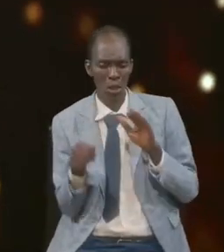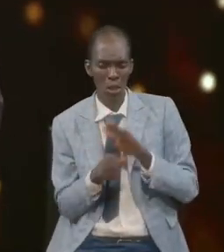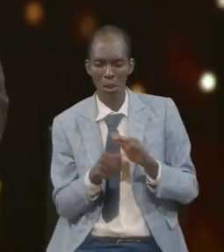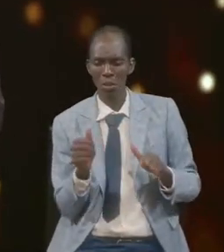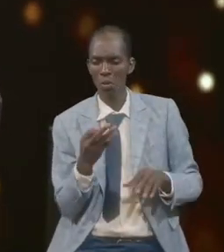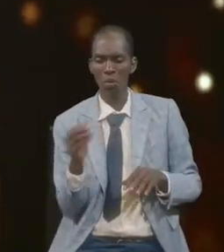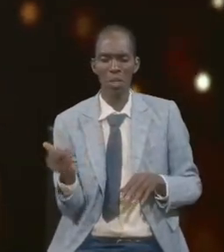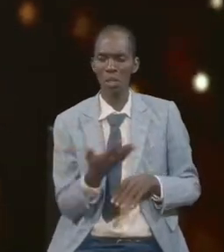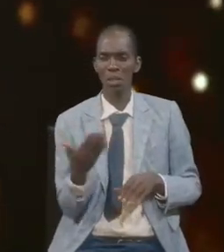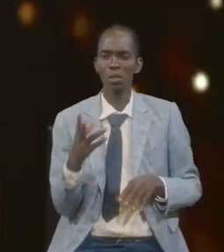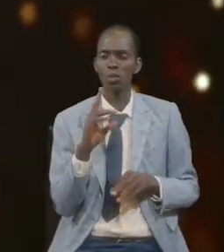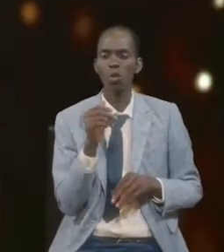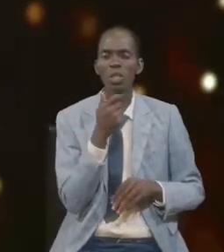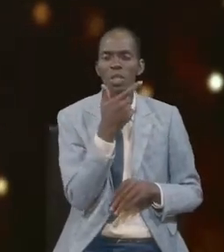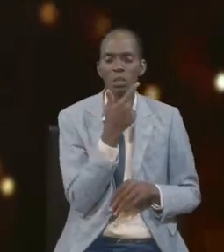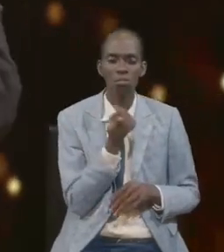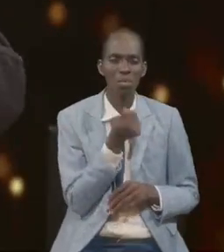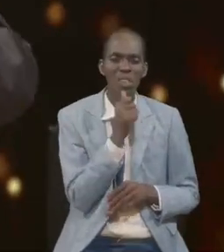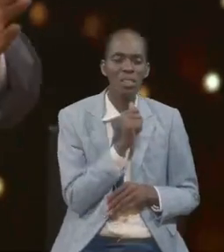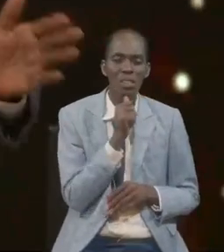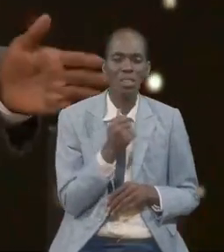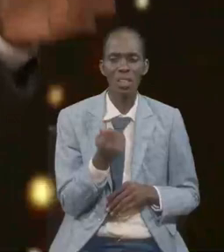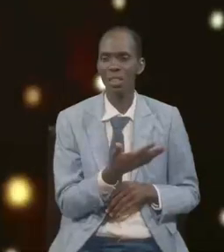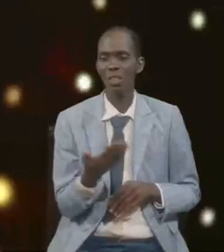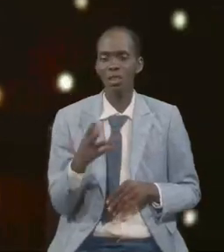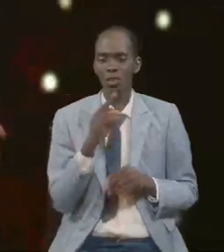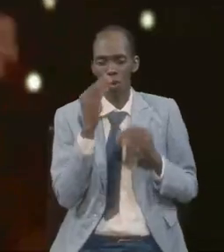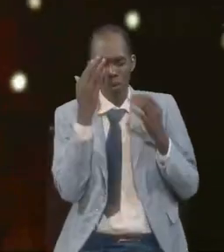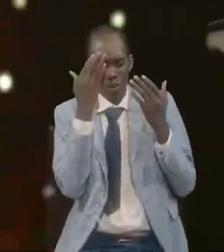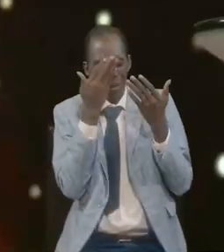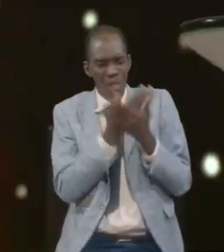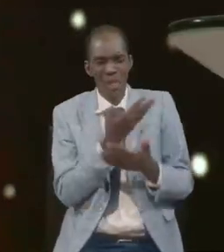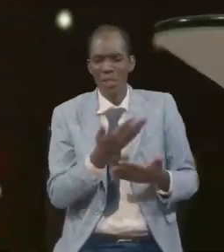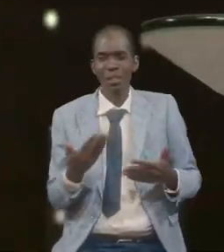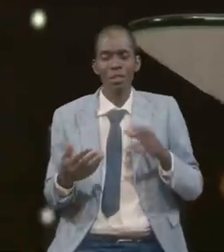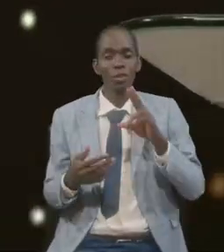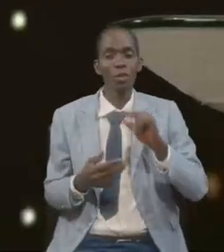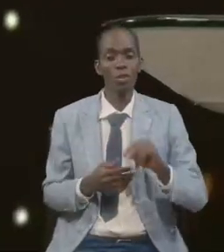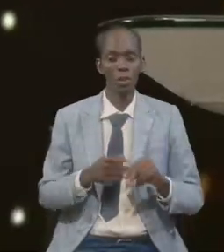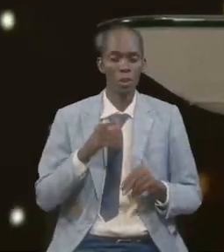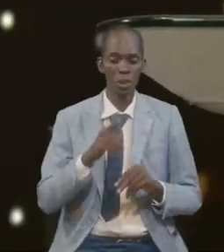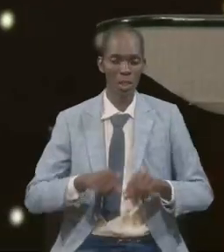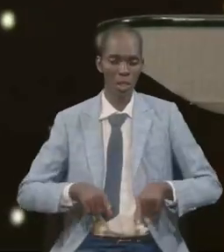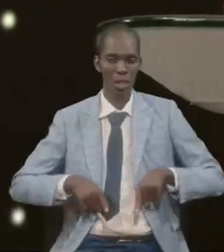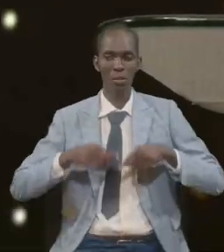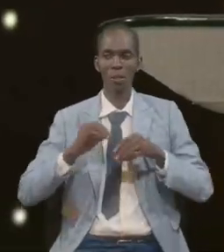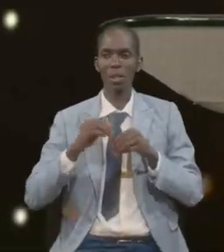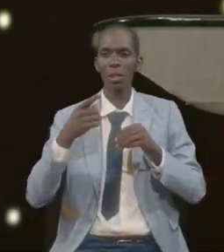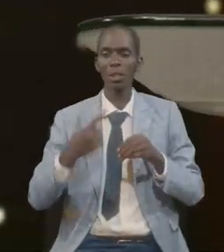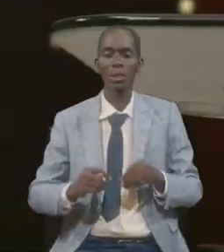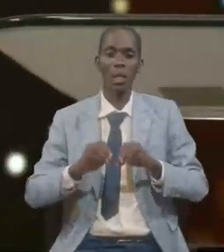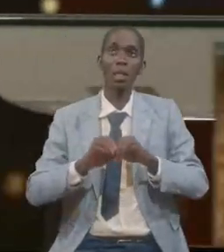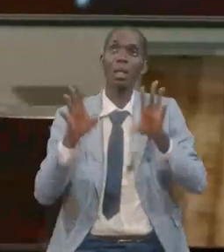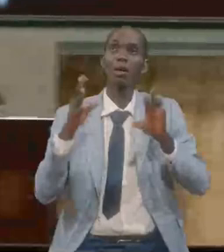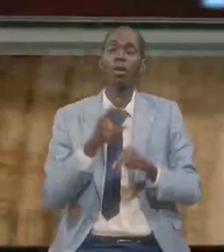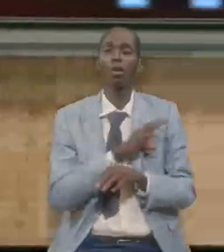il n'y a pas de ténèbres, il n'y a pas de choses secrètes, il n'y a pas de taches noires. Il vit dans la lumière de Christ à